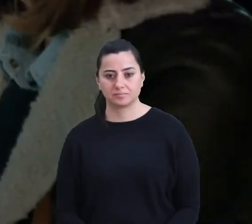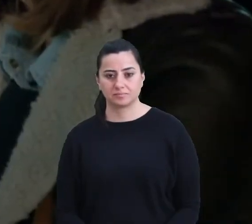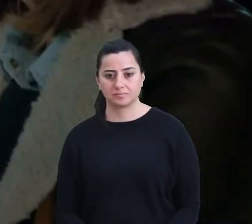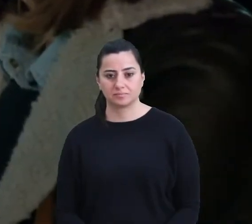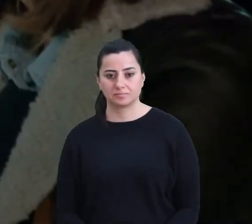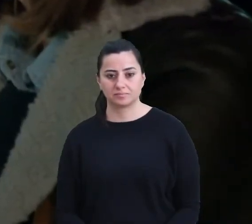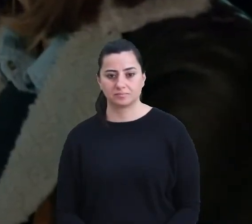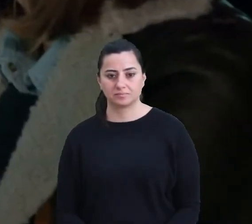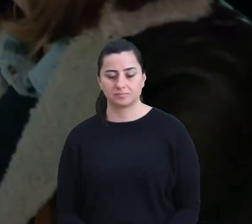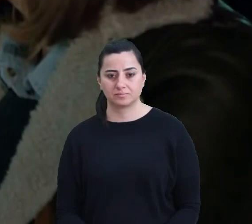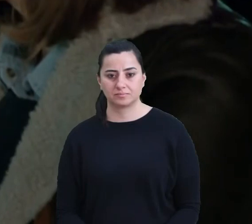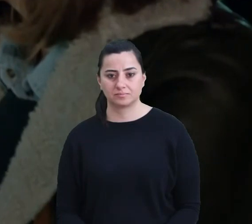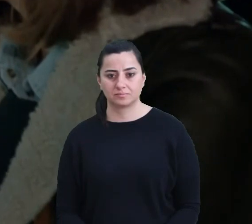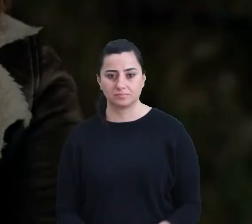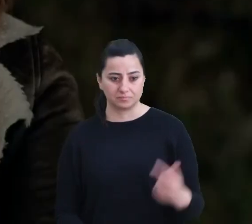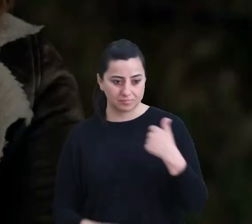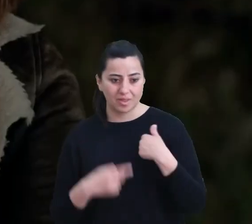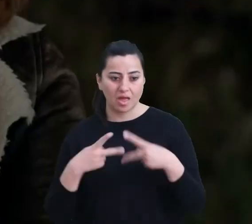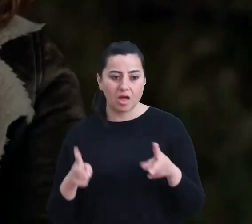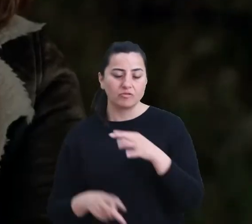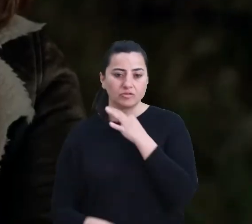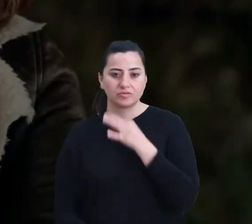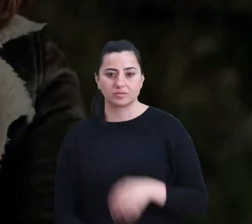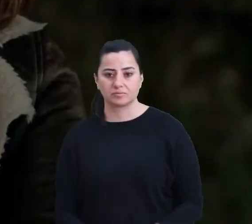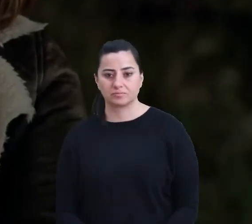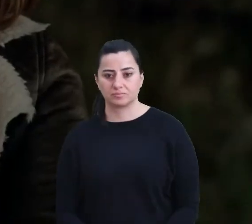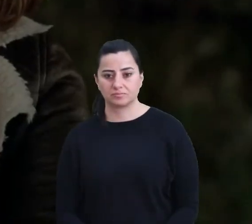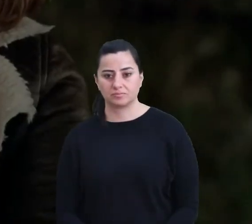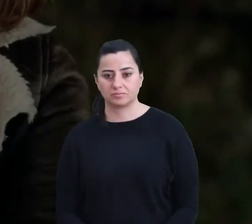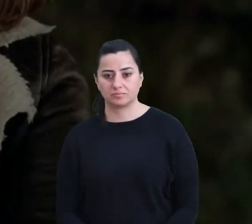Zümrüt'e döndü. Beni affet Zümrüt.